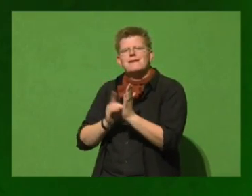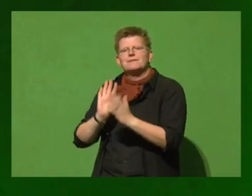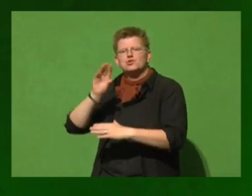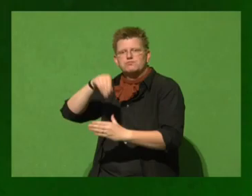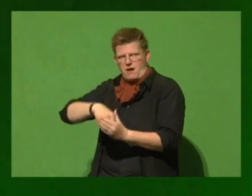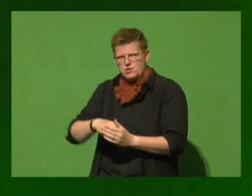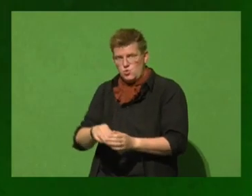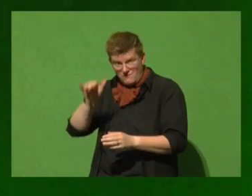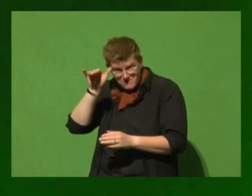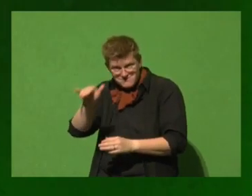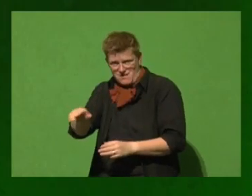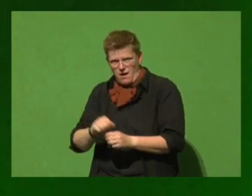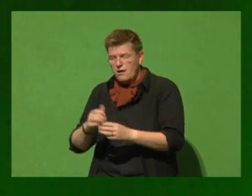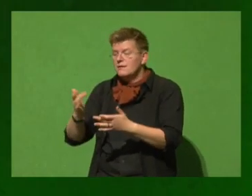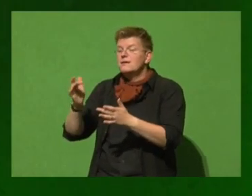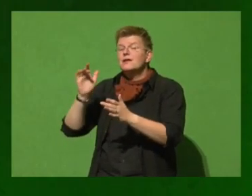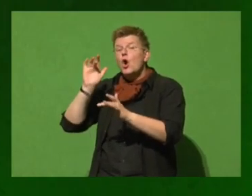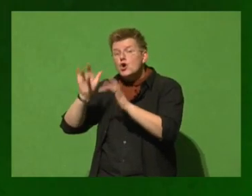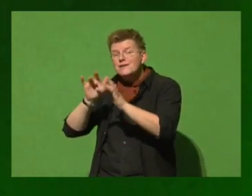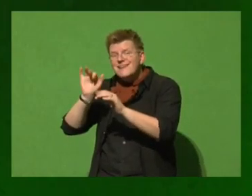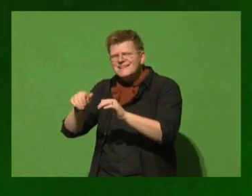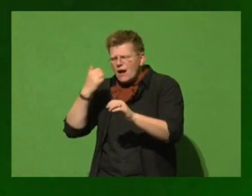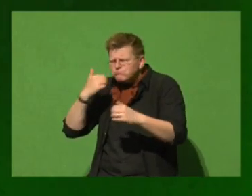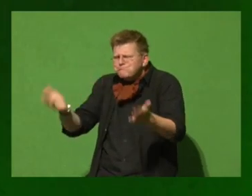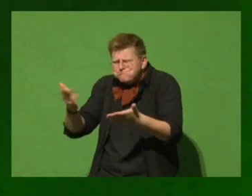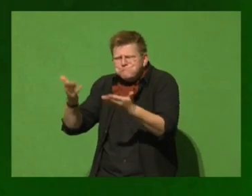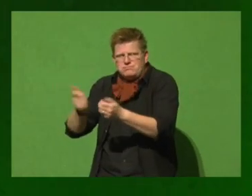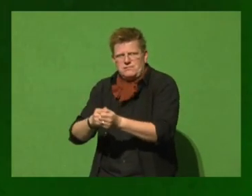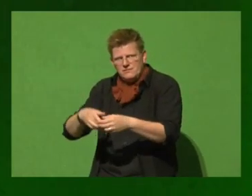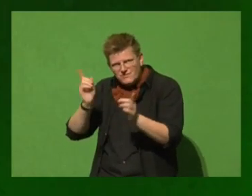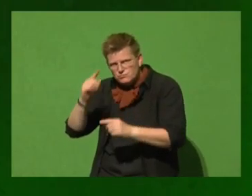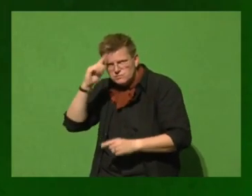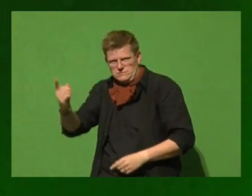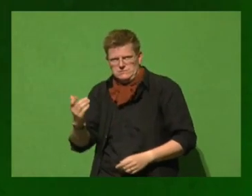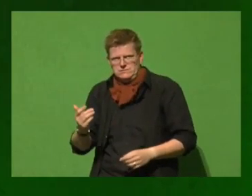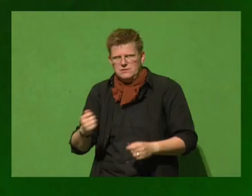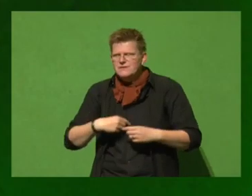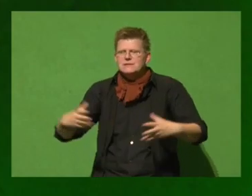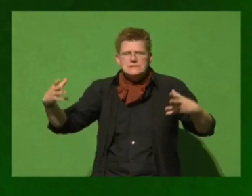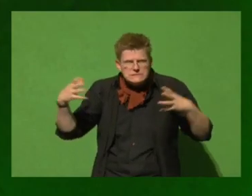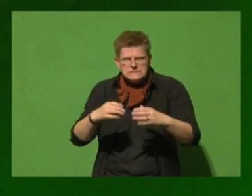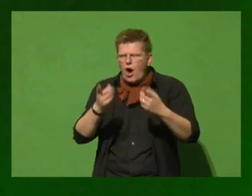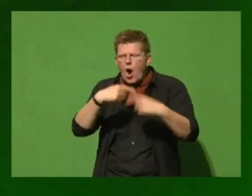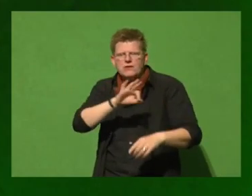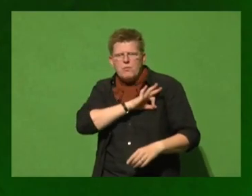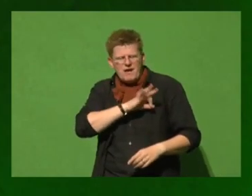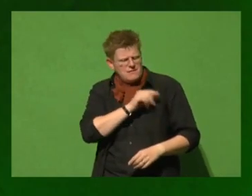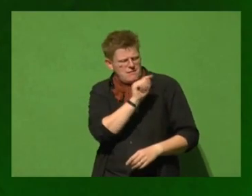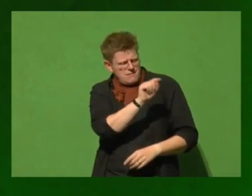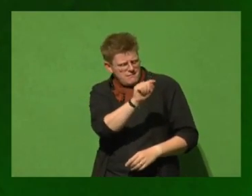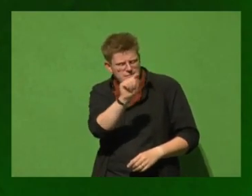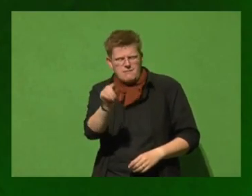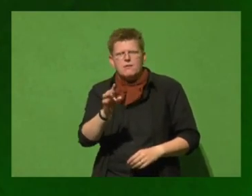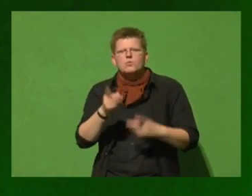verschiedenen Demonstrationen oder auch überklagen und lasst uns dort mit den Kräften in den anderen Parteien und in der